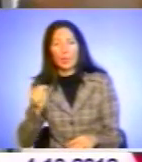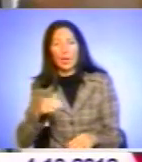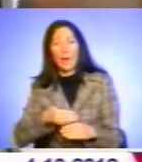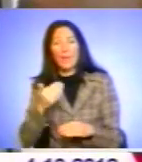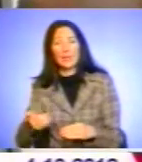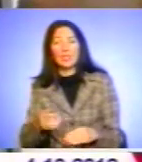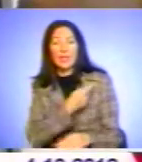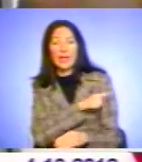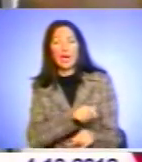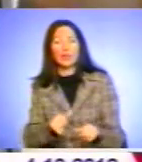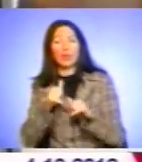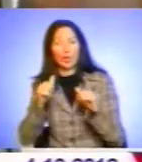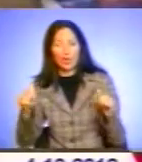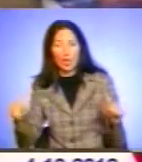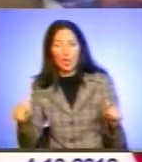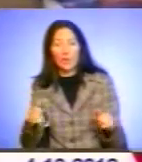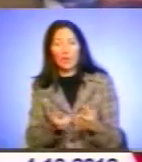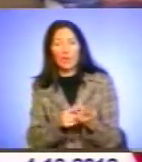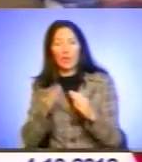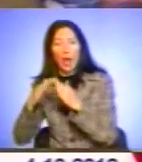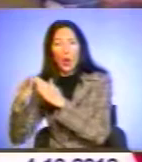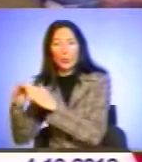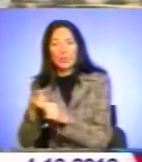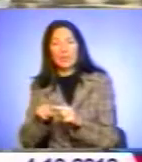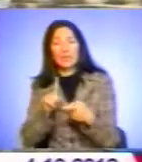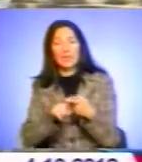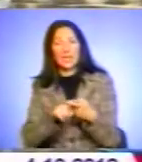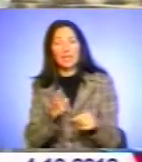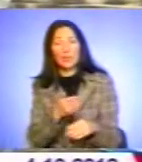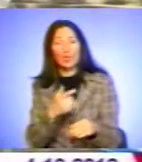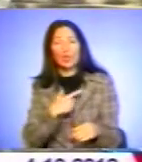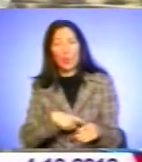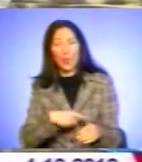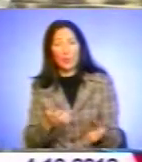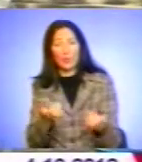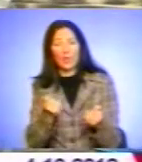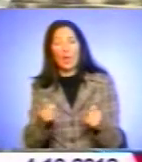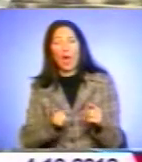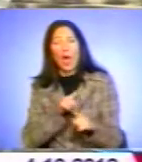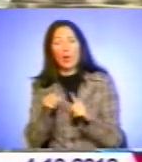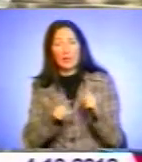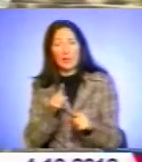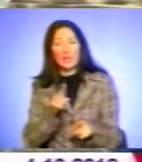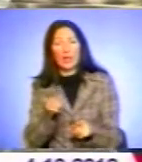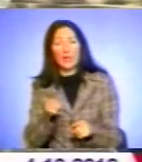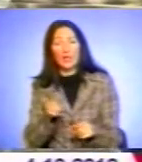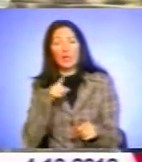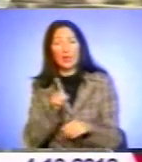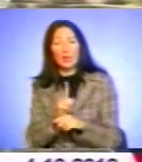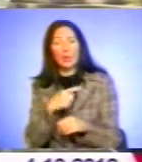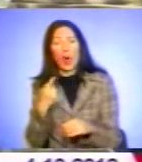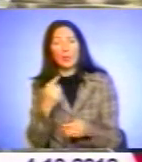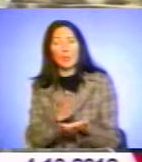лікарню розширили у кілька корпусів, які з'єднані між собою. Приймається концепція реформування Тернопільської області, зараз вже є п'ятий